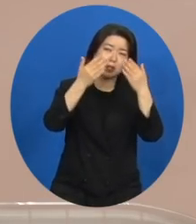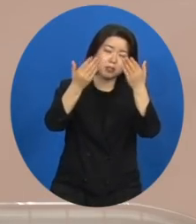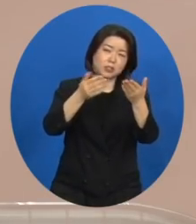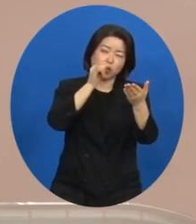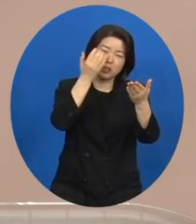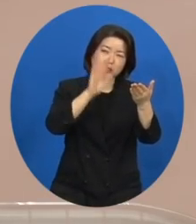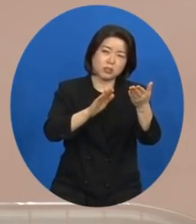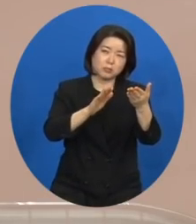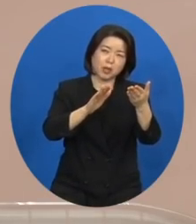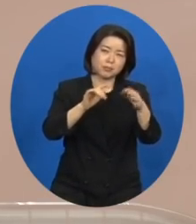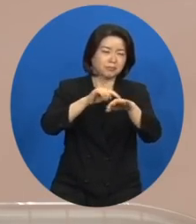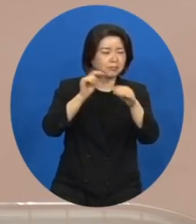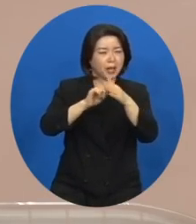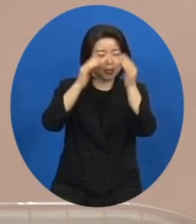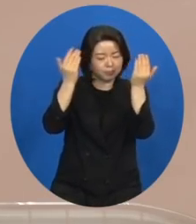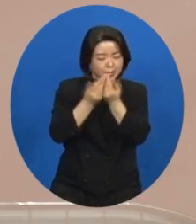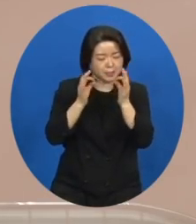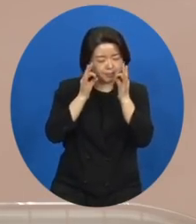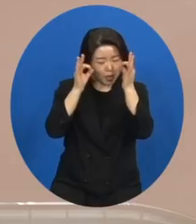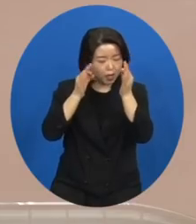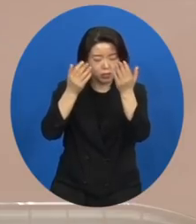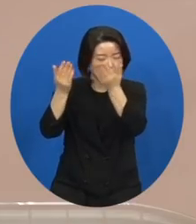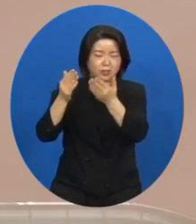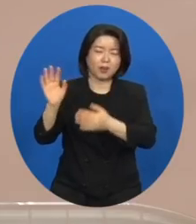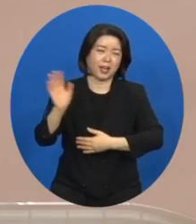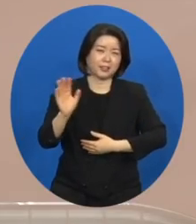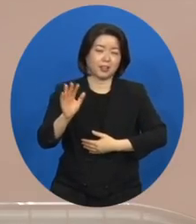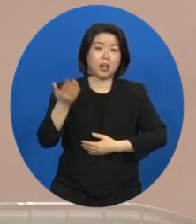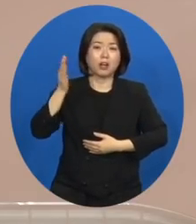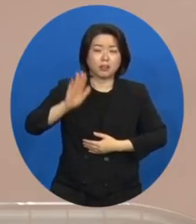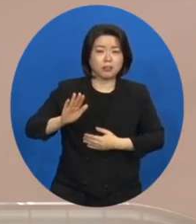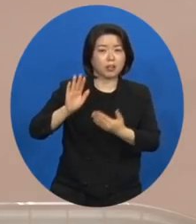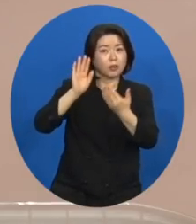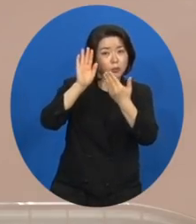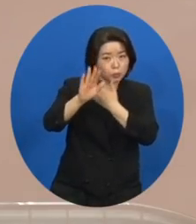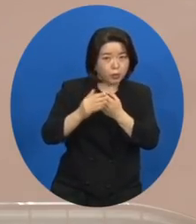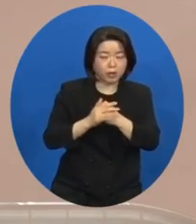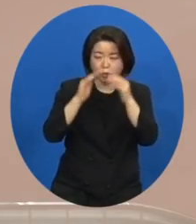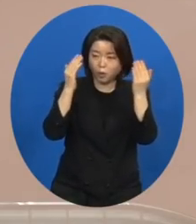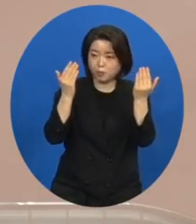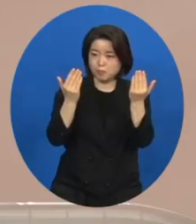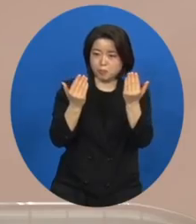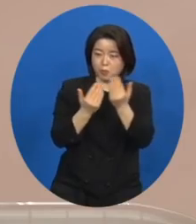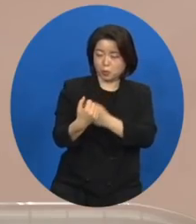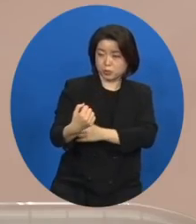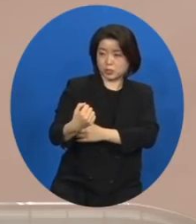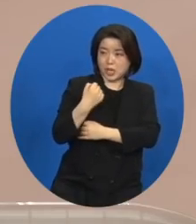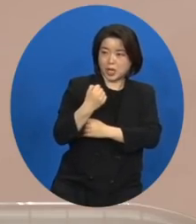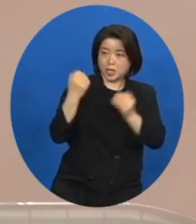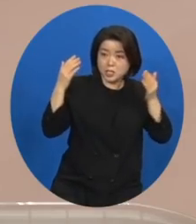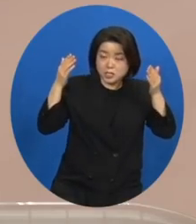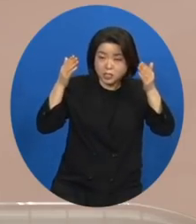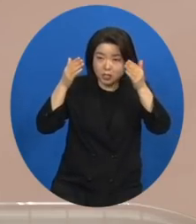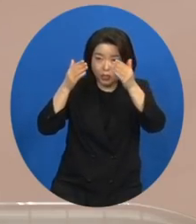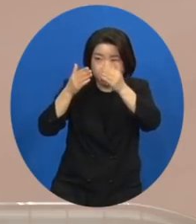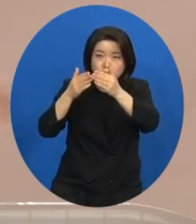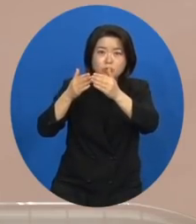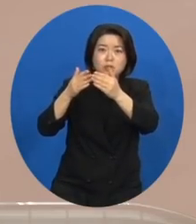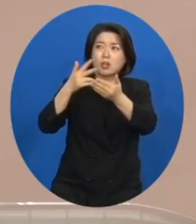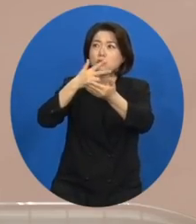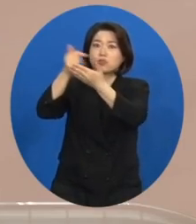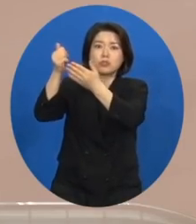있냐 그렇지 못했어요 근데 그날 이후로 저의 모든 위에 에너지의 열정이 이젠 그 분께 향한 밤을 새서 그분을 위해서